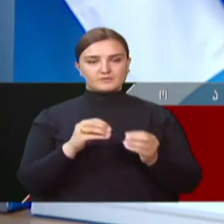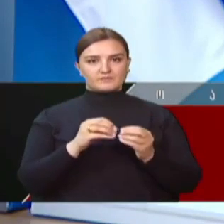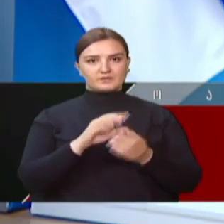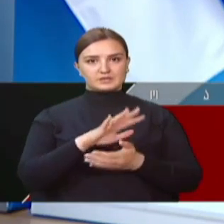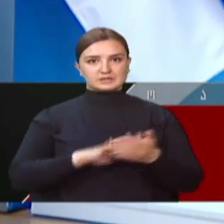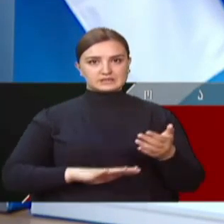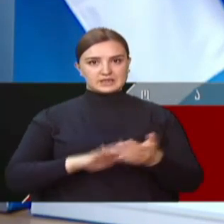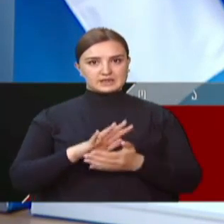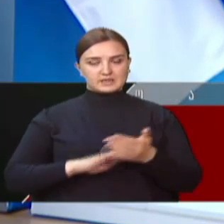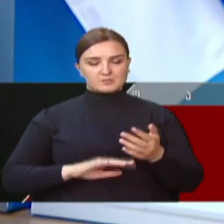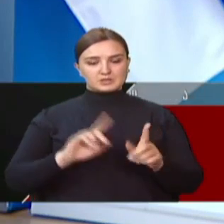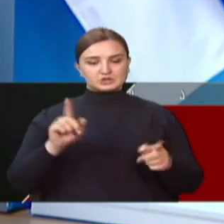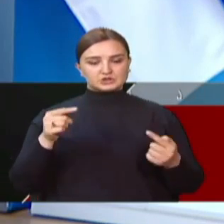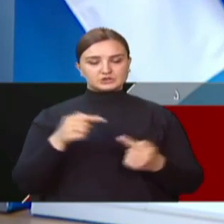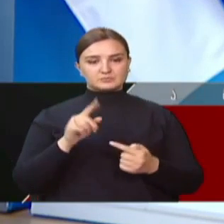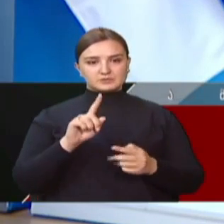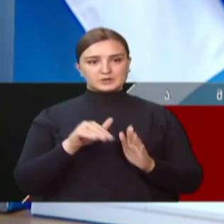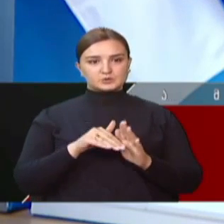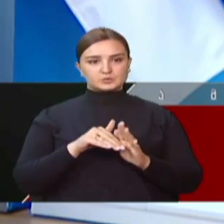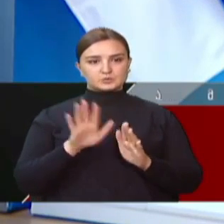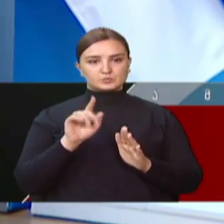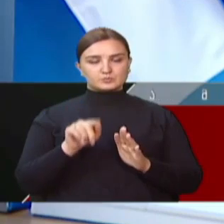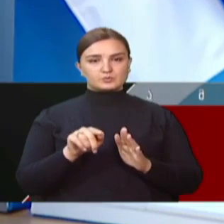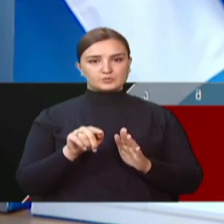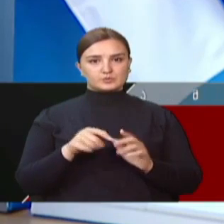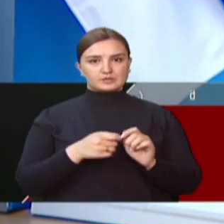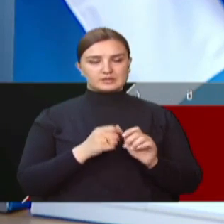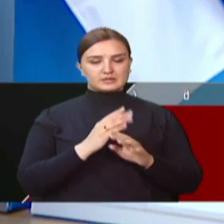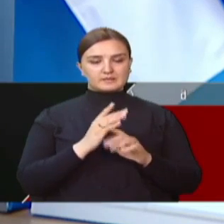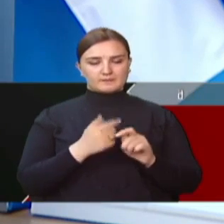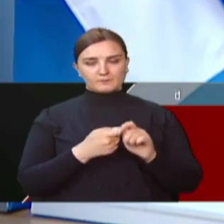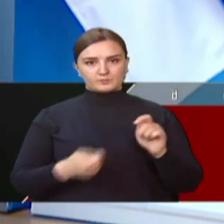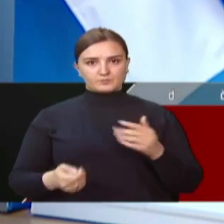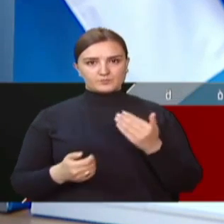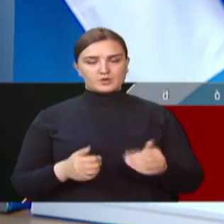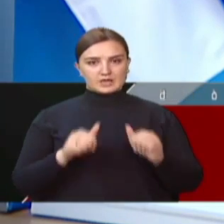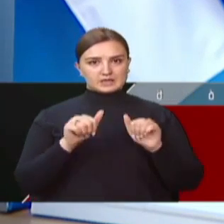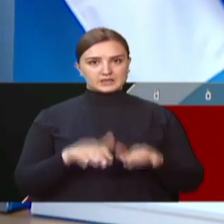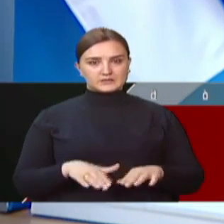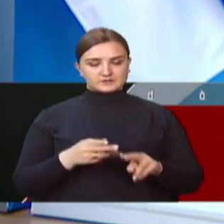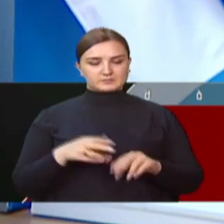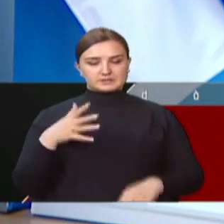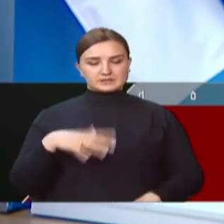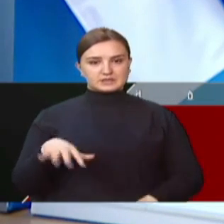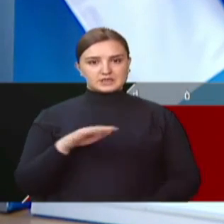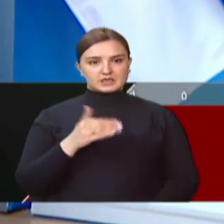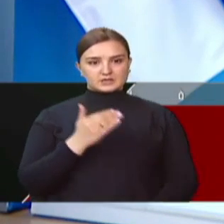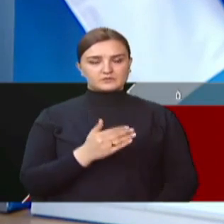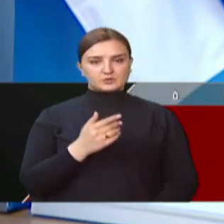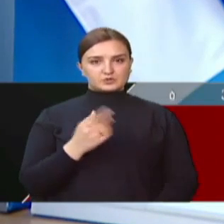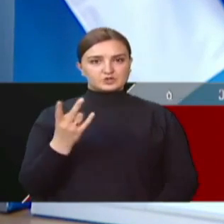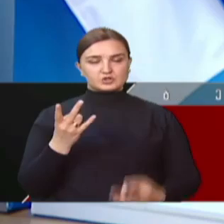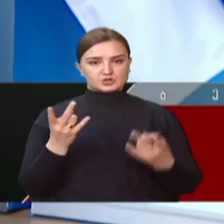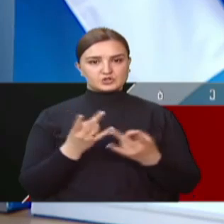გრძელდება. შესაბამისად, რაც უფრო დააყოვნებს ევროკავშირი გადაწყვეტილებას, რომ საქართველოს ერთი